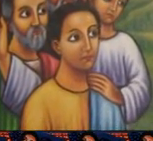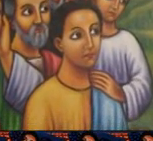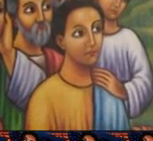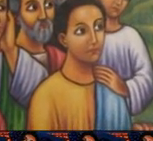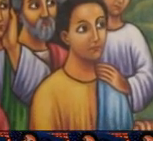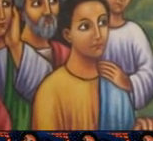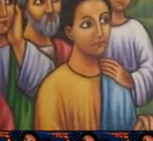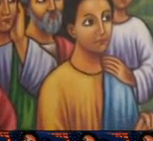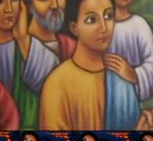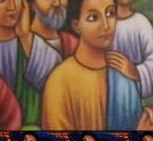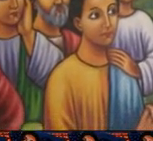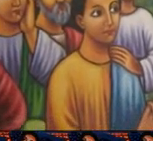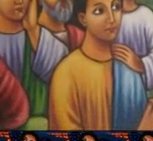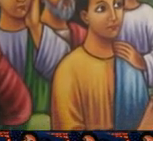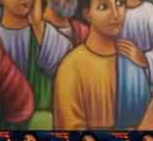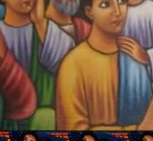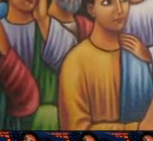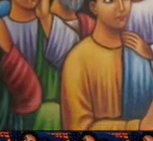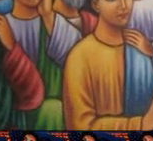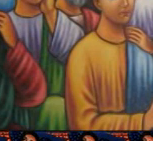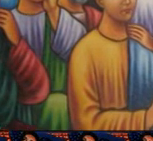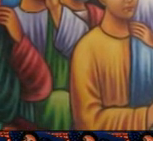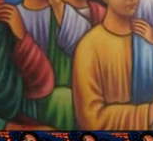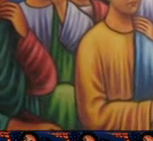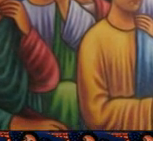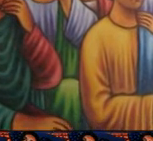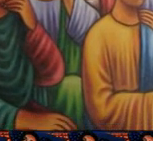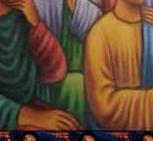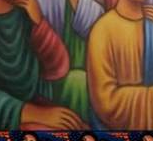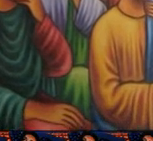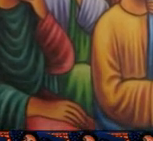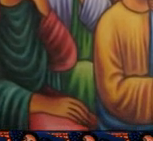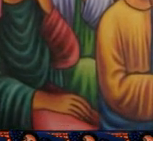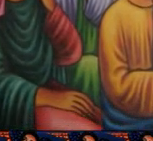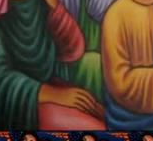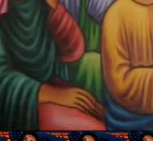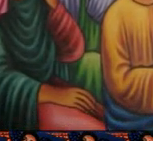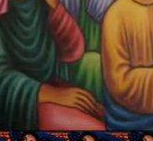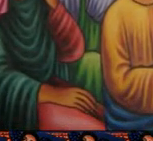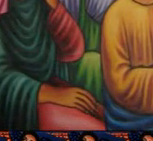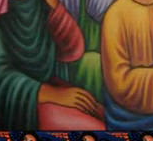ከነናቱን ሆራ ደብረ ብስቋም ምድረ ግብጽ ስደቱ